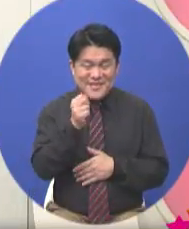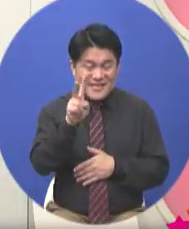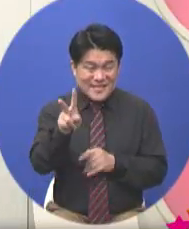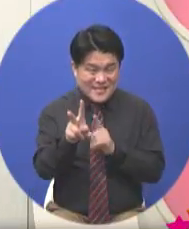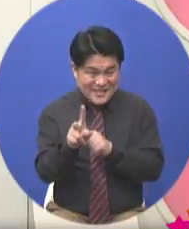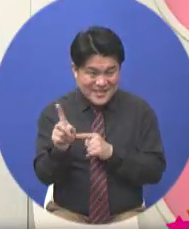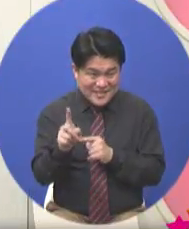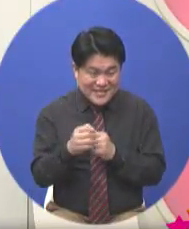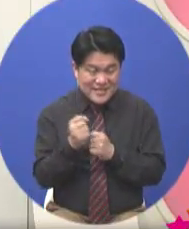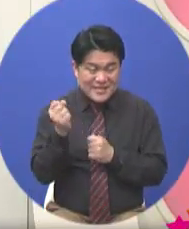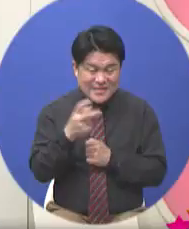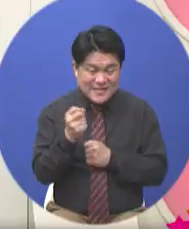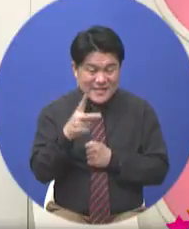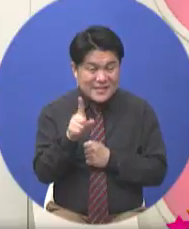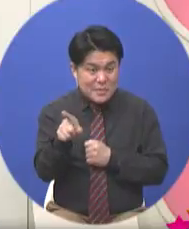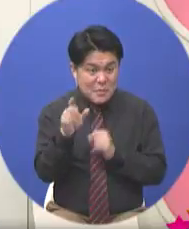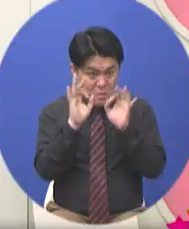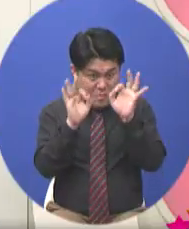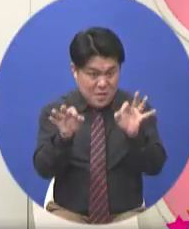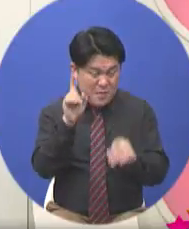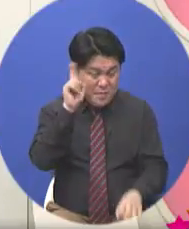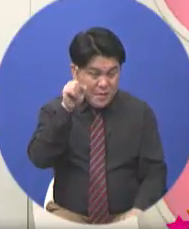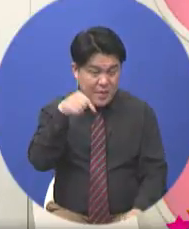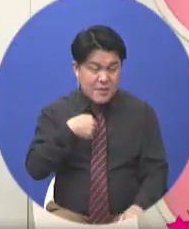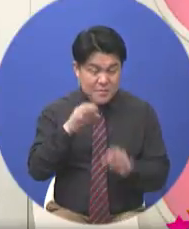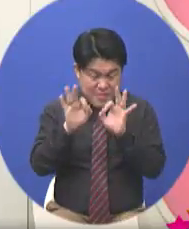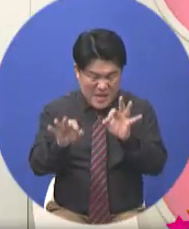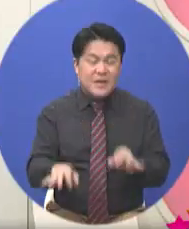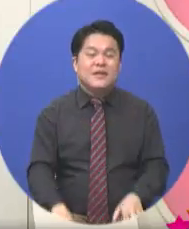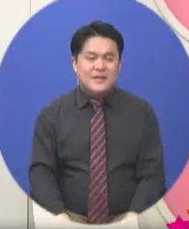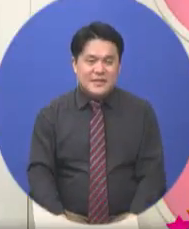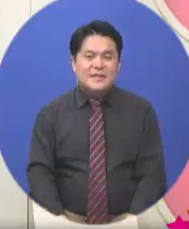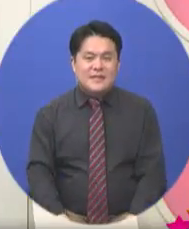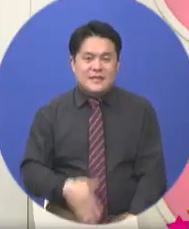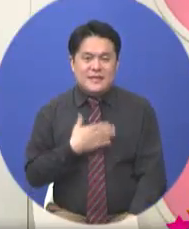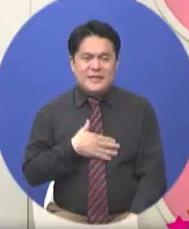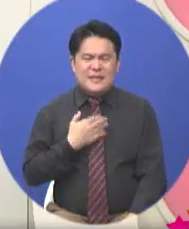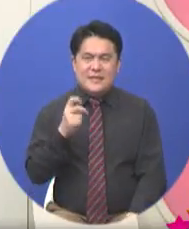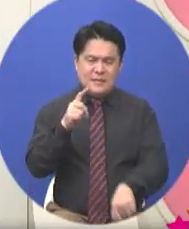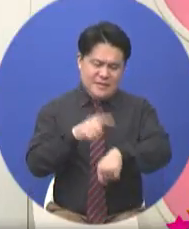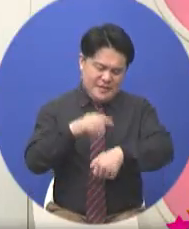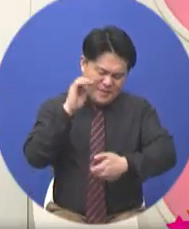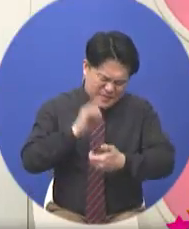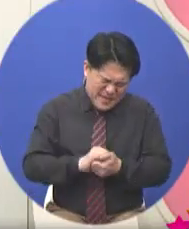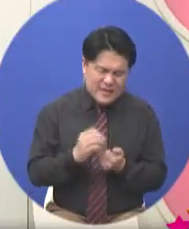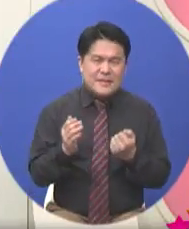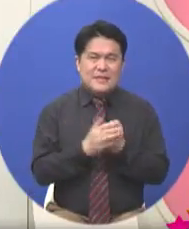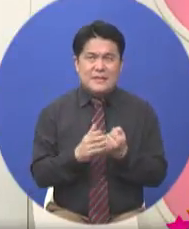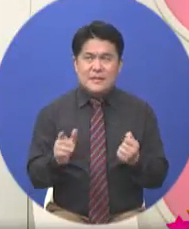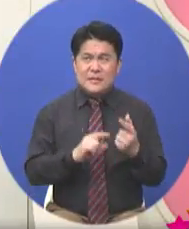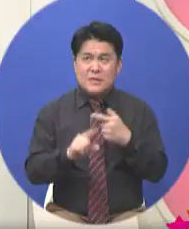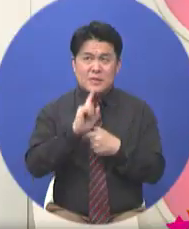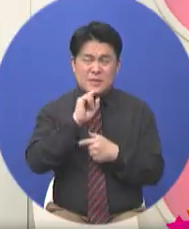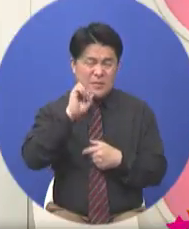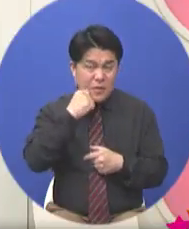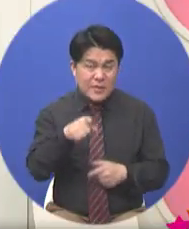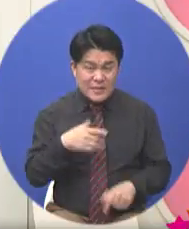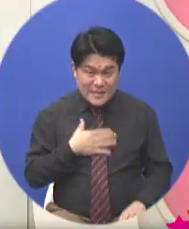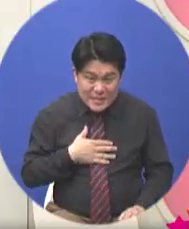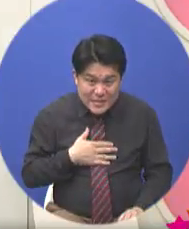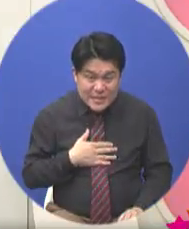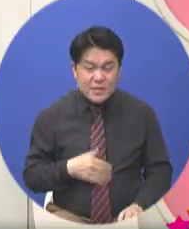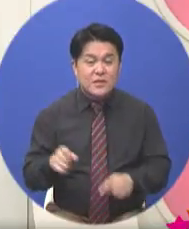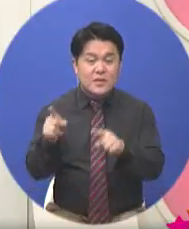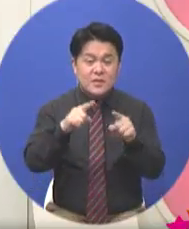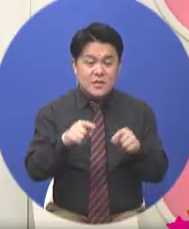복지TV를 자주 이용을 해요. 매일 보고 있어요. 그래요. 이게 방송이 한정돼 있기 때문에 시간이 지금